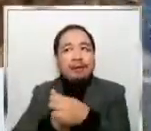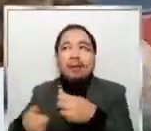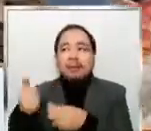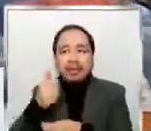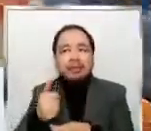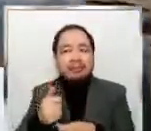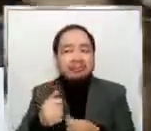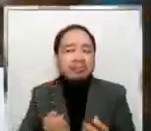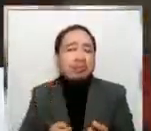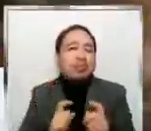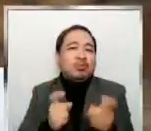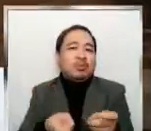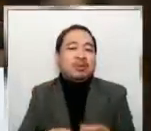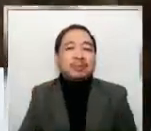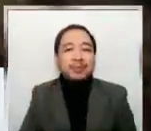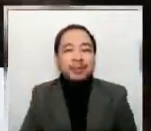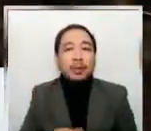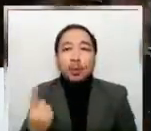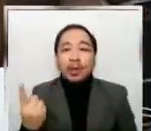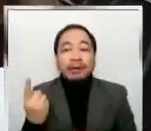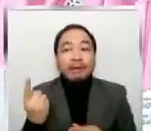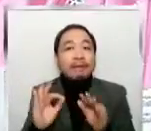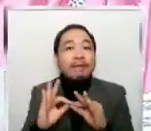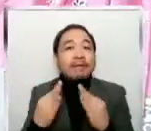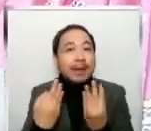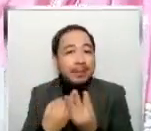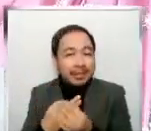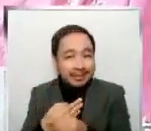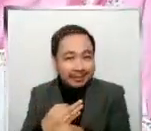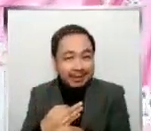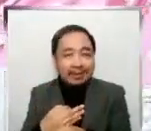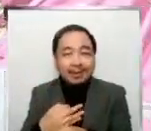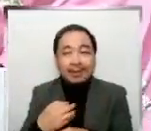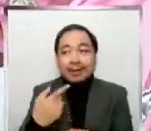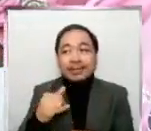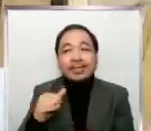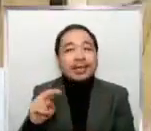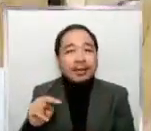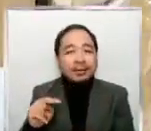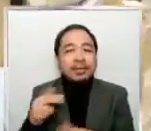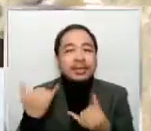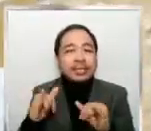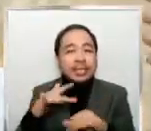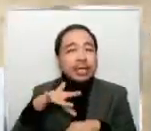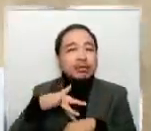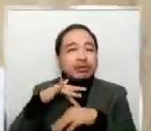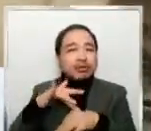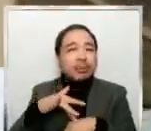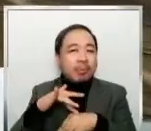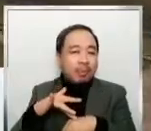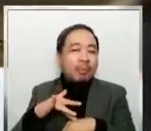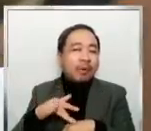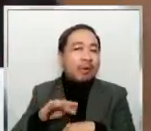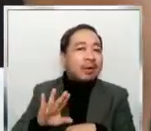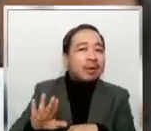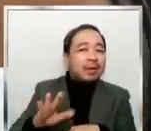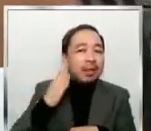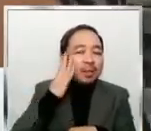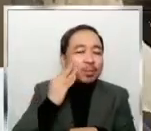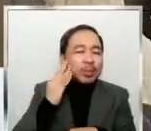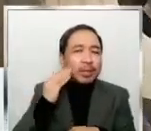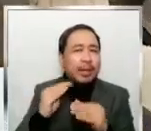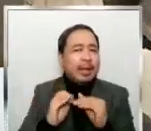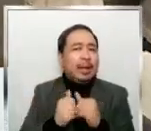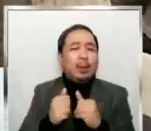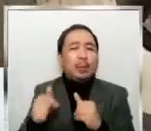Isa na rito ang pamilya ni Gian Enoya. Sariwa pa rin sa kanyang alaala kung paano pinadapa ng bagyong